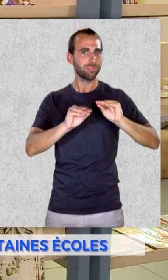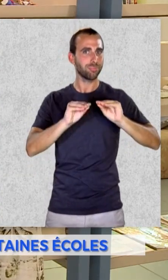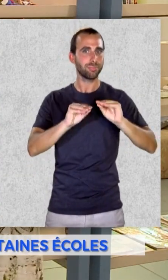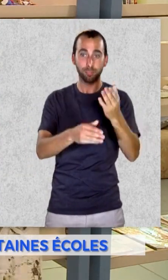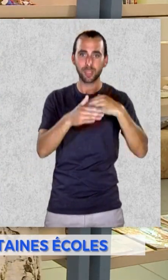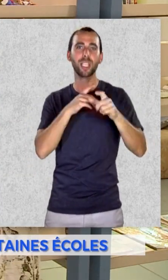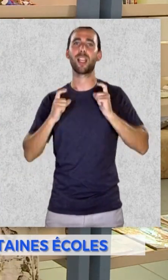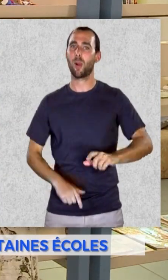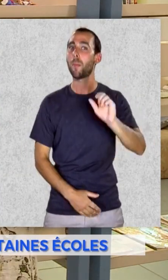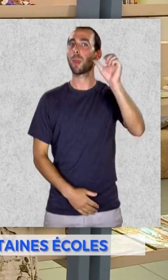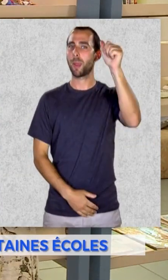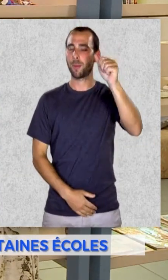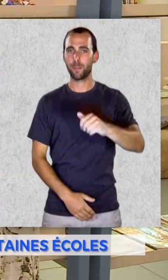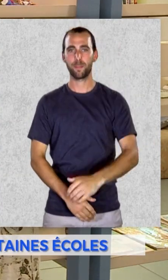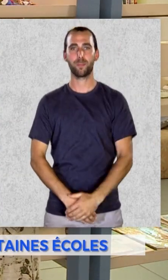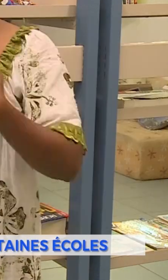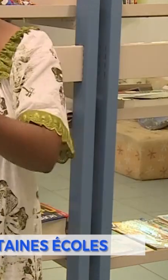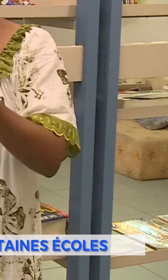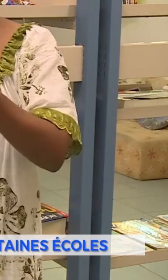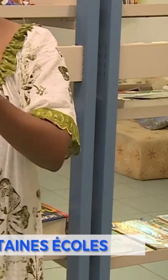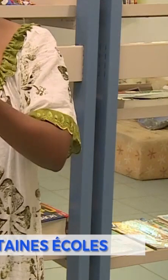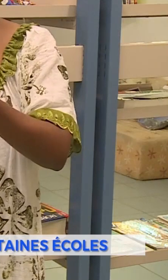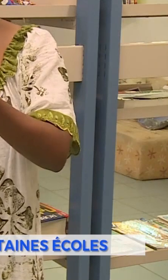h, je vais préparer.